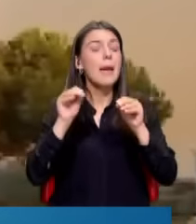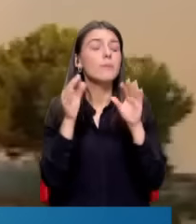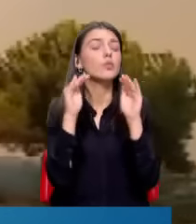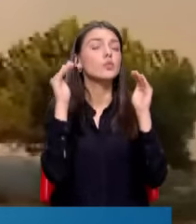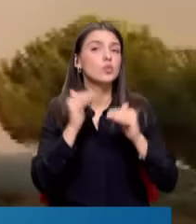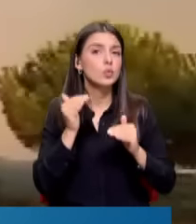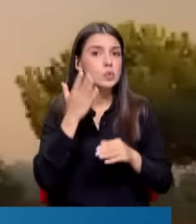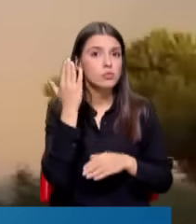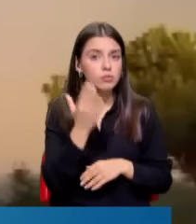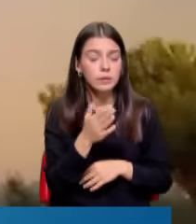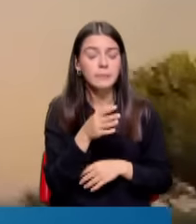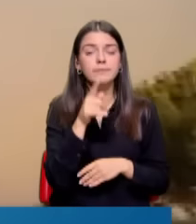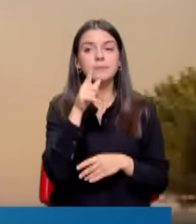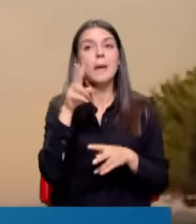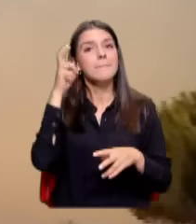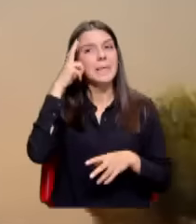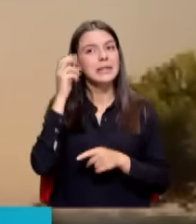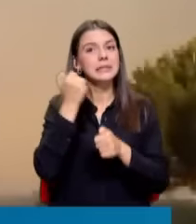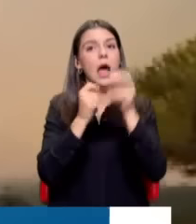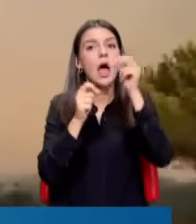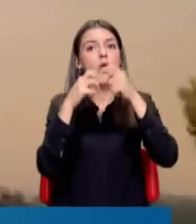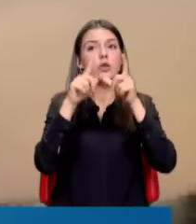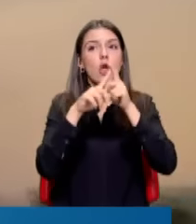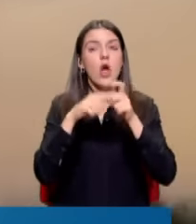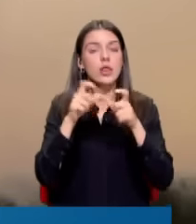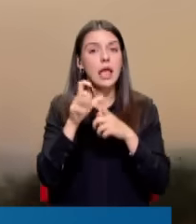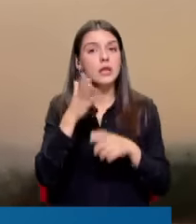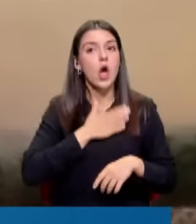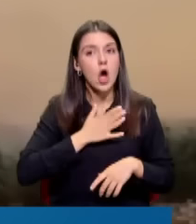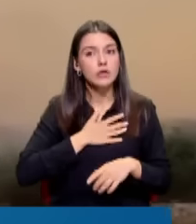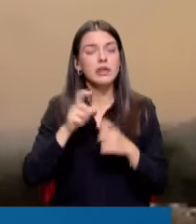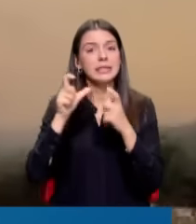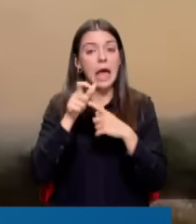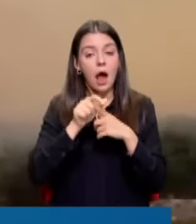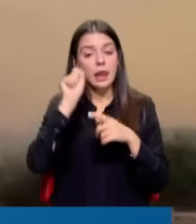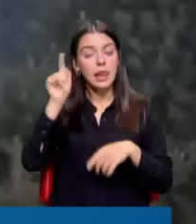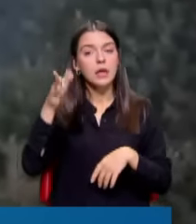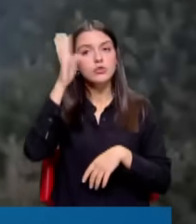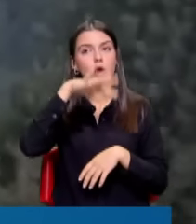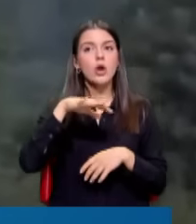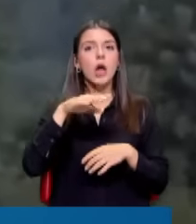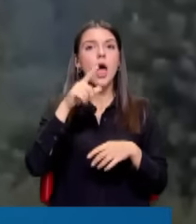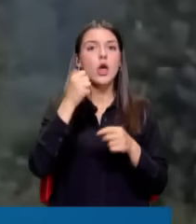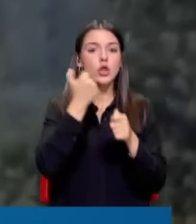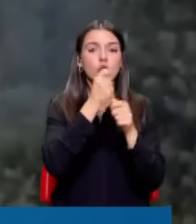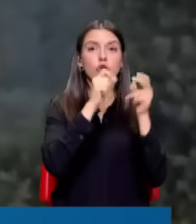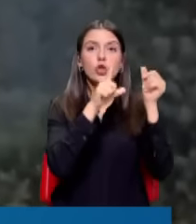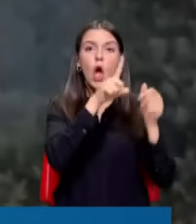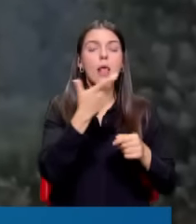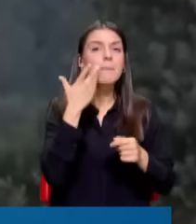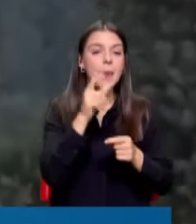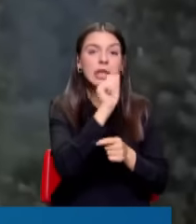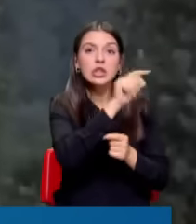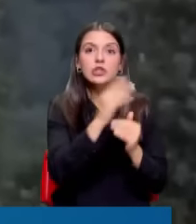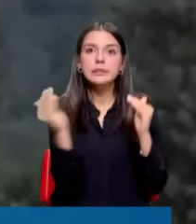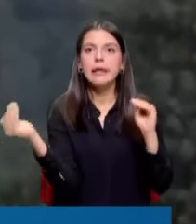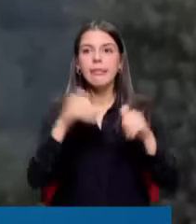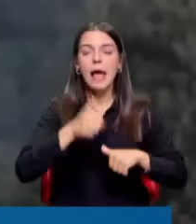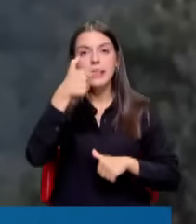sıcak. Manisa Gördes'te çıkan orman yangını önce Salihli'ye, ardından da Göl Marmara ilçesine ulaştı. 6